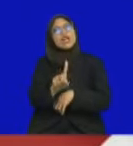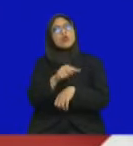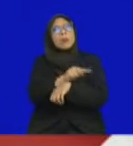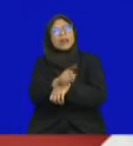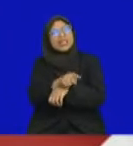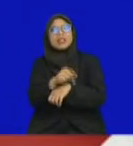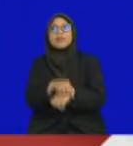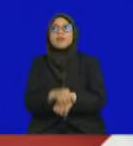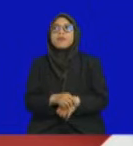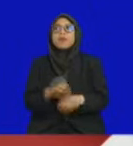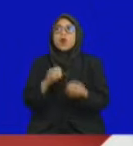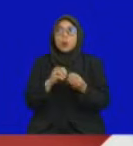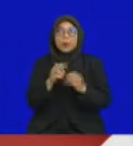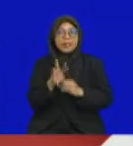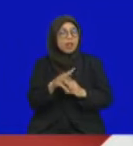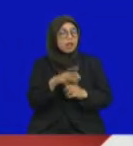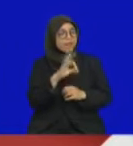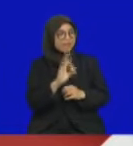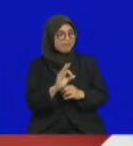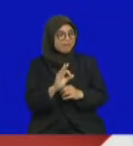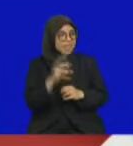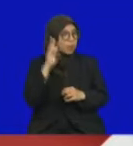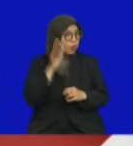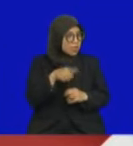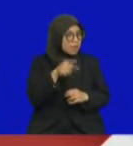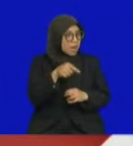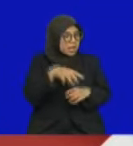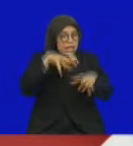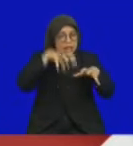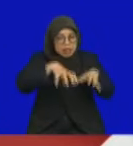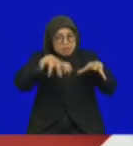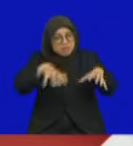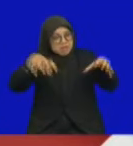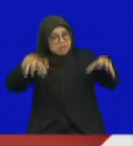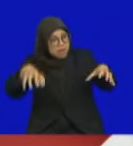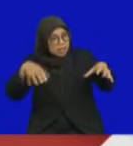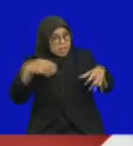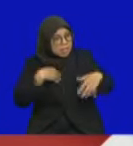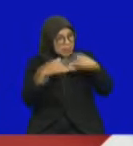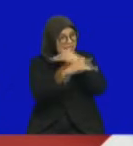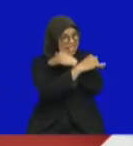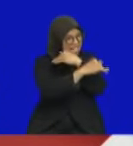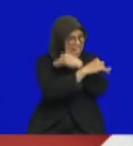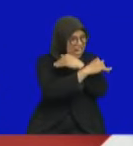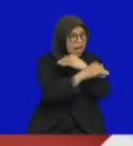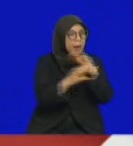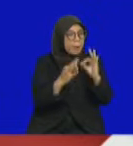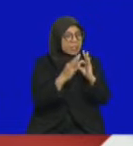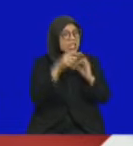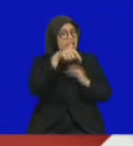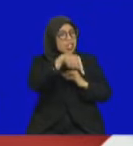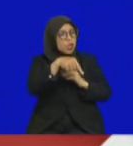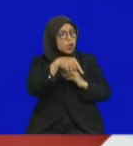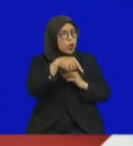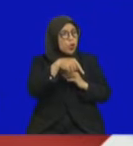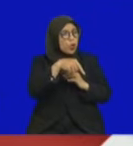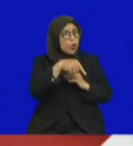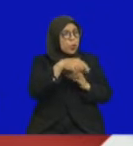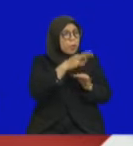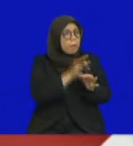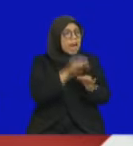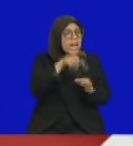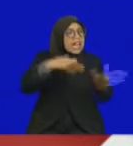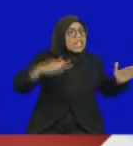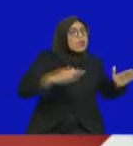ketika berbicara baik ee beberapa wilayah seperti P Trenggalek Pacitan mereka terletak di ee